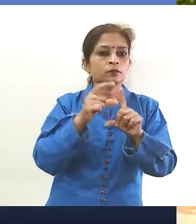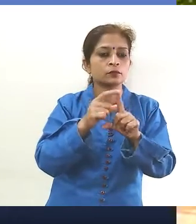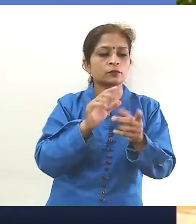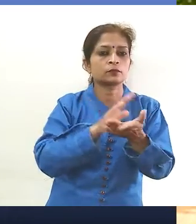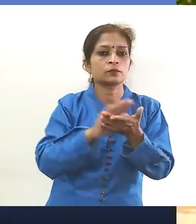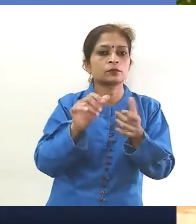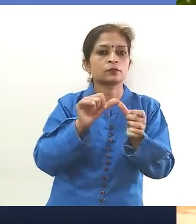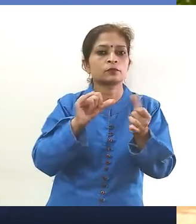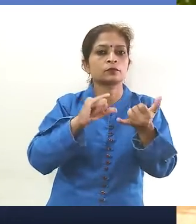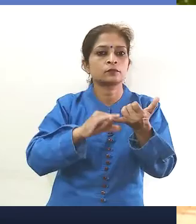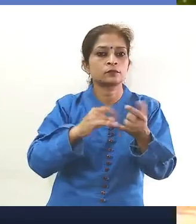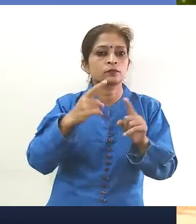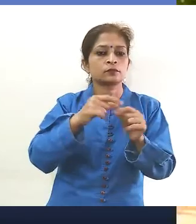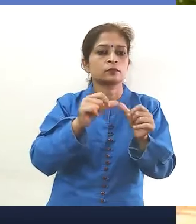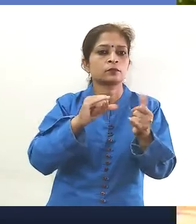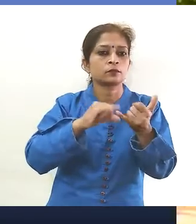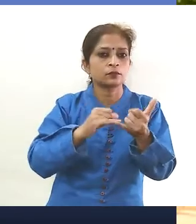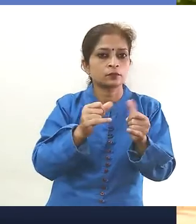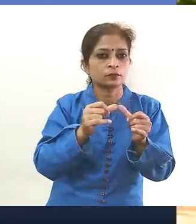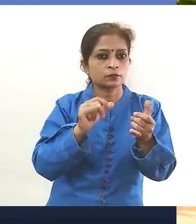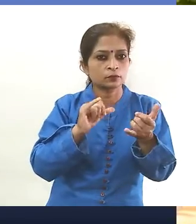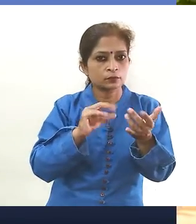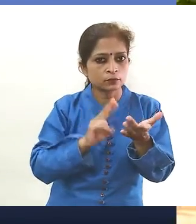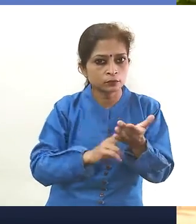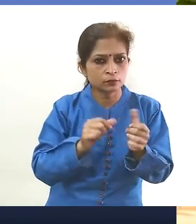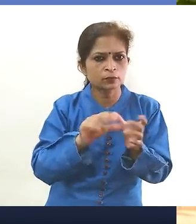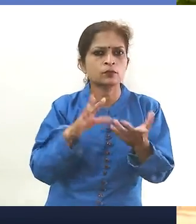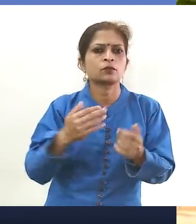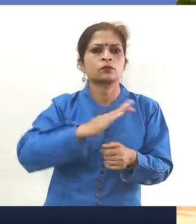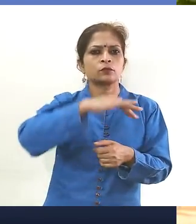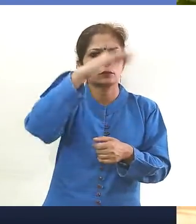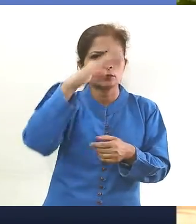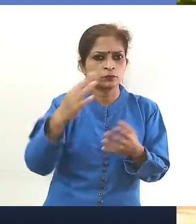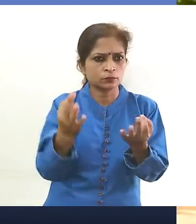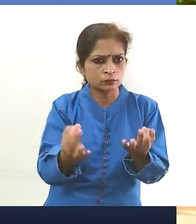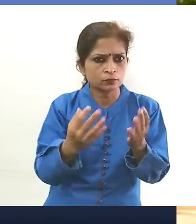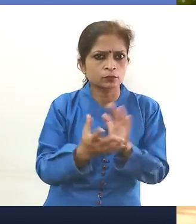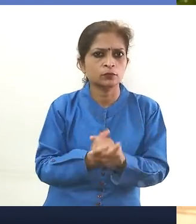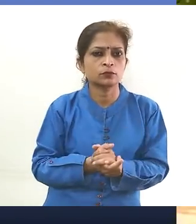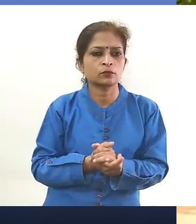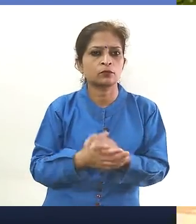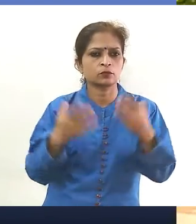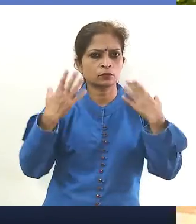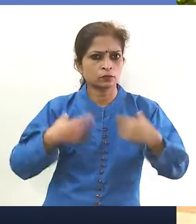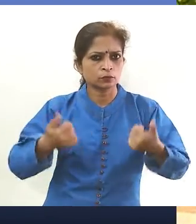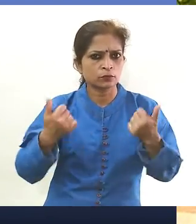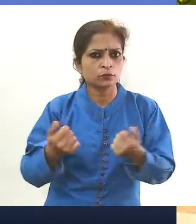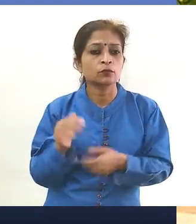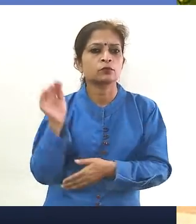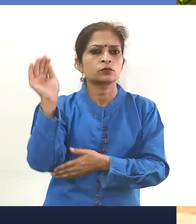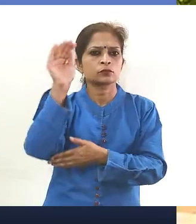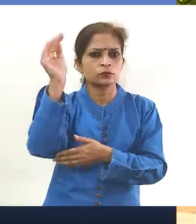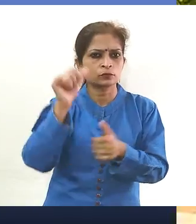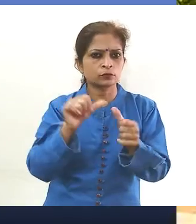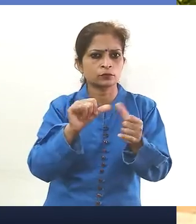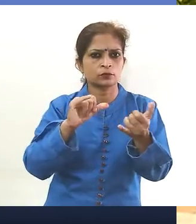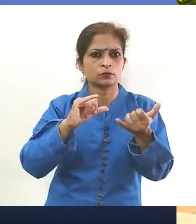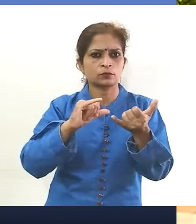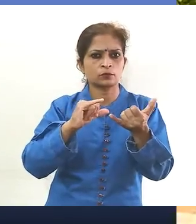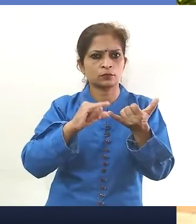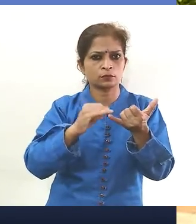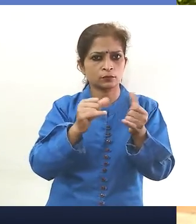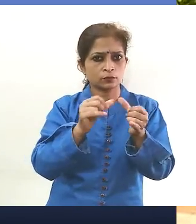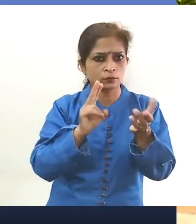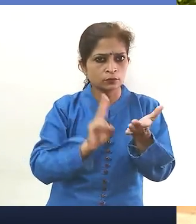दक्षिणाश्व संचालन आसन, पर्वतासन, साष्टांग आसन, भुजंग